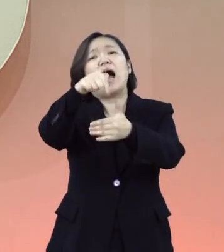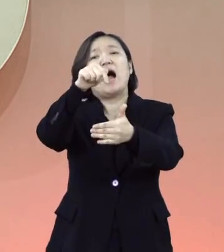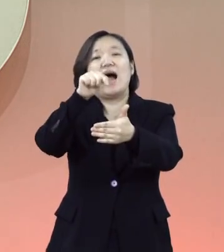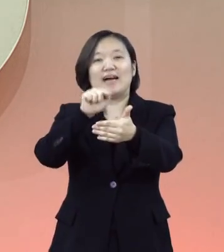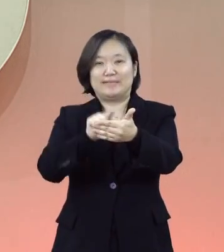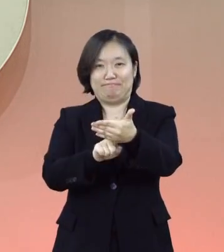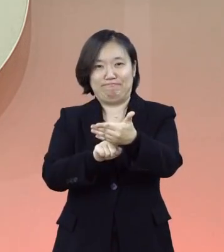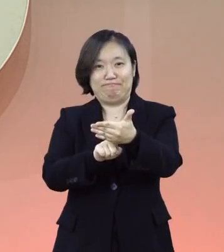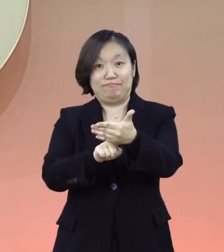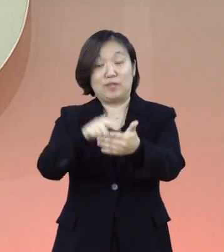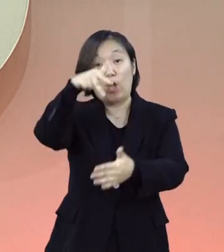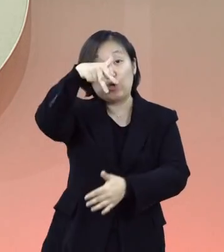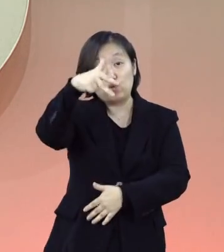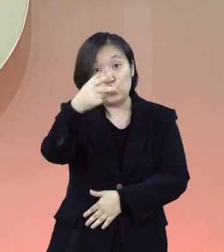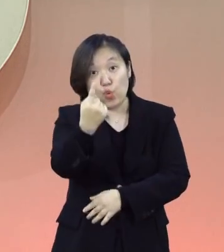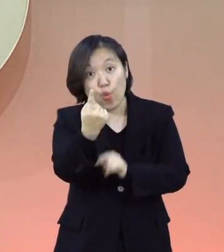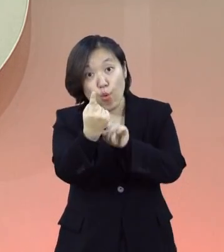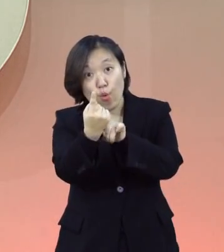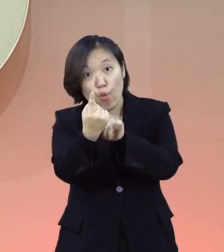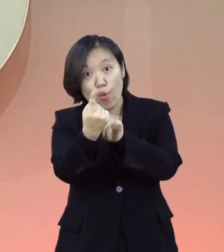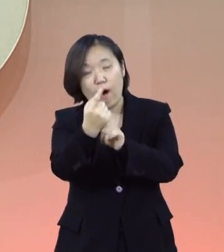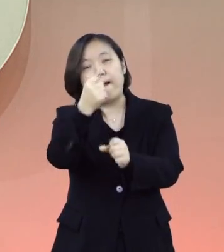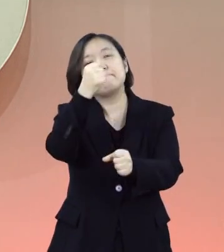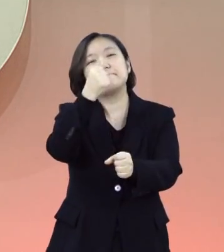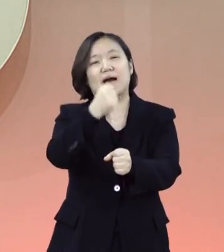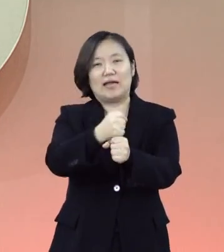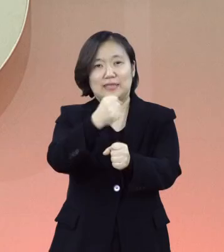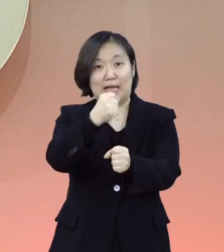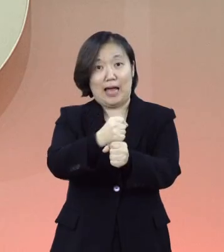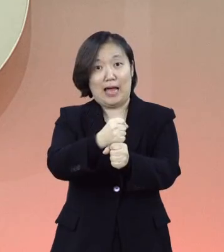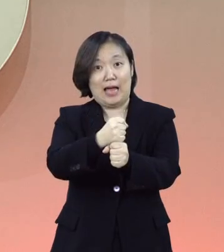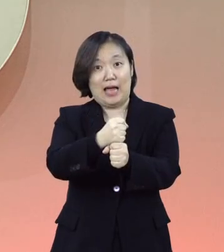마음이 만들 지을